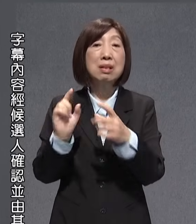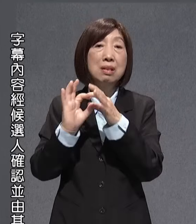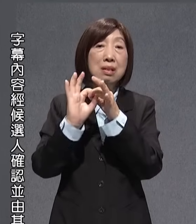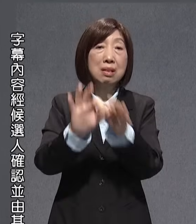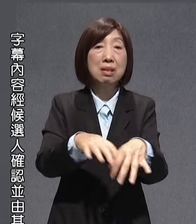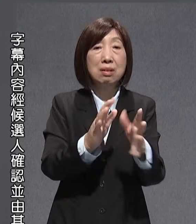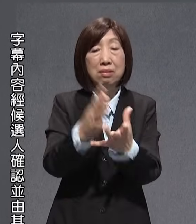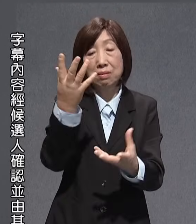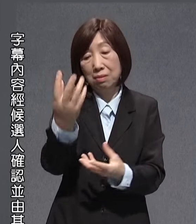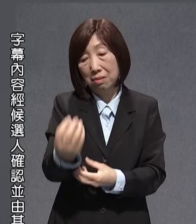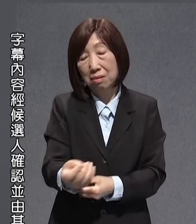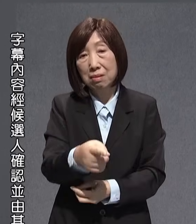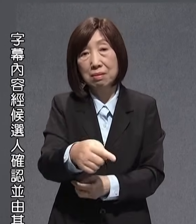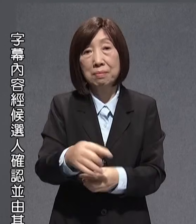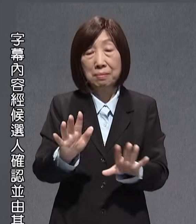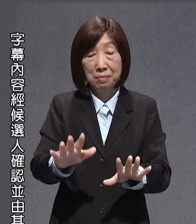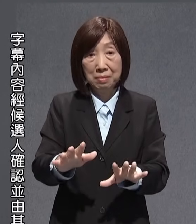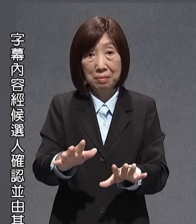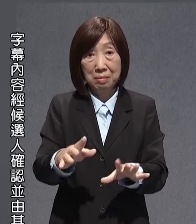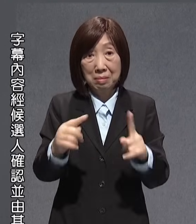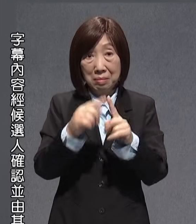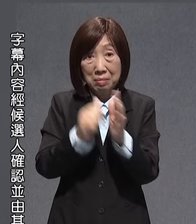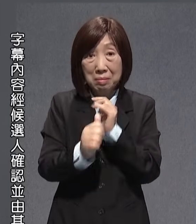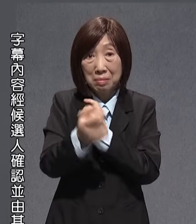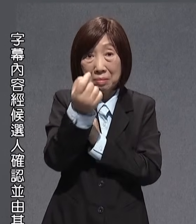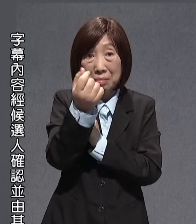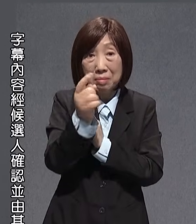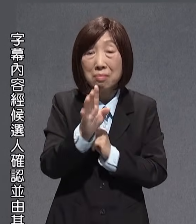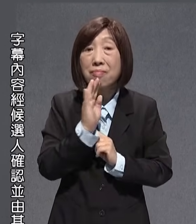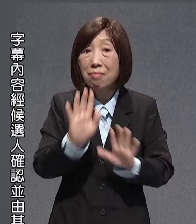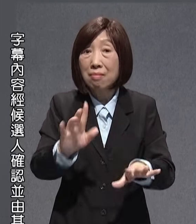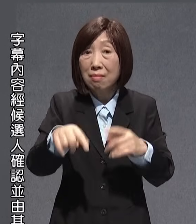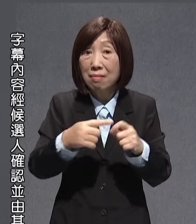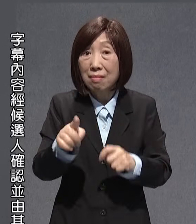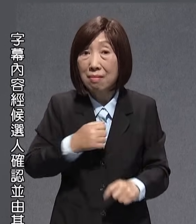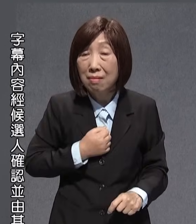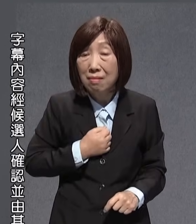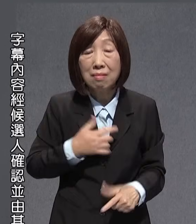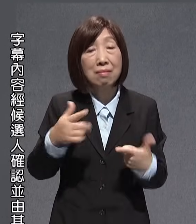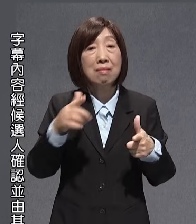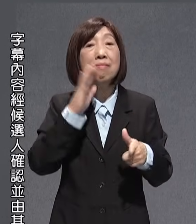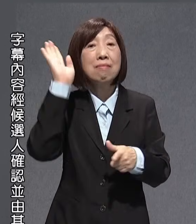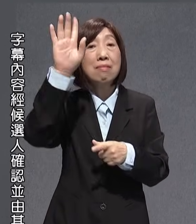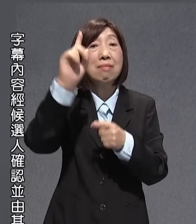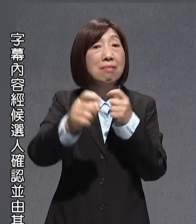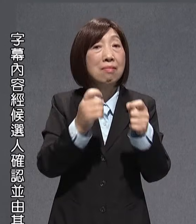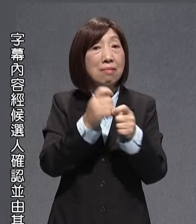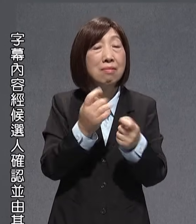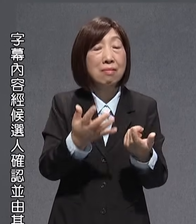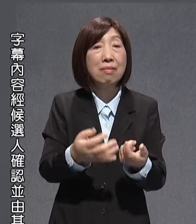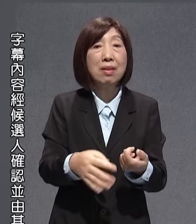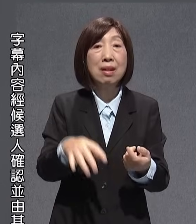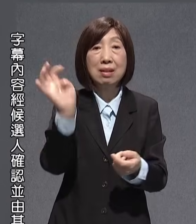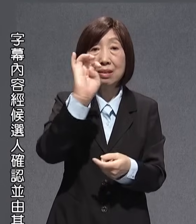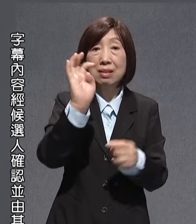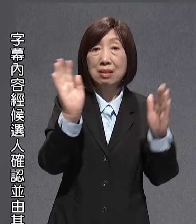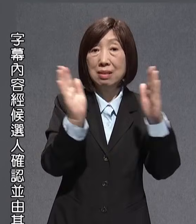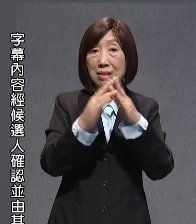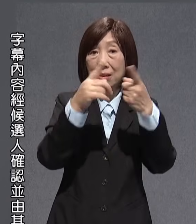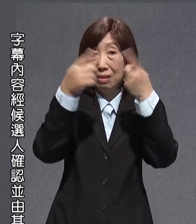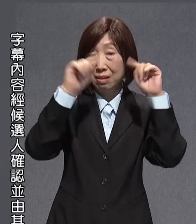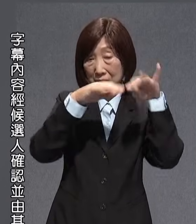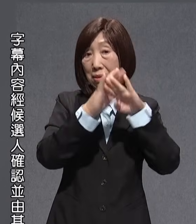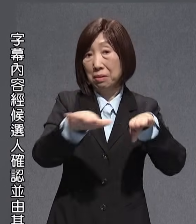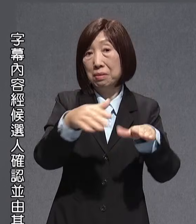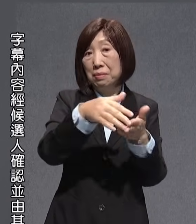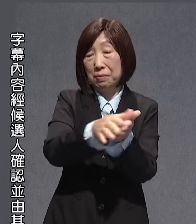台湾的人口问题是今天才知道的吗？像未来10年有40家大学要倒闭，